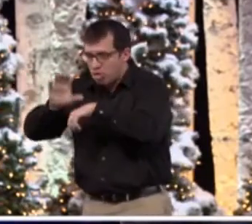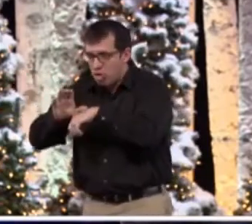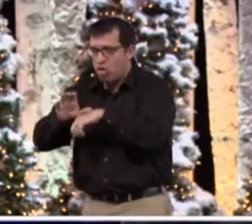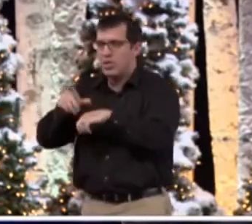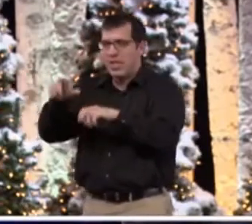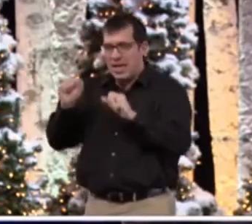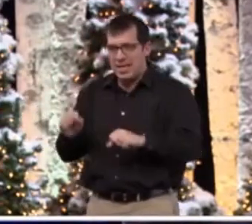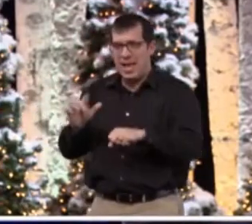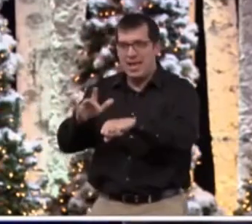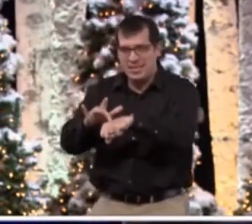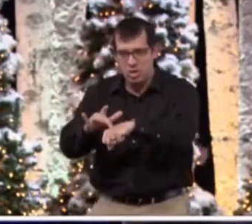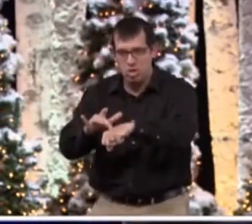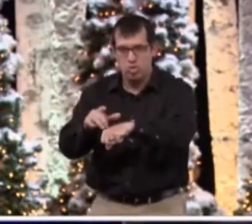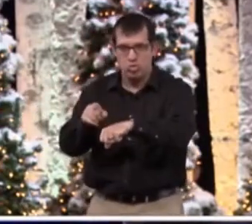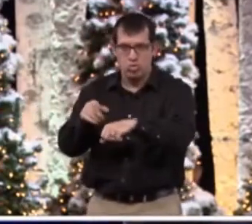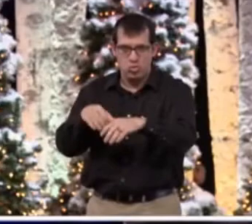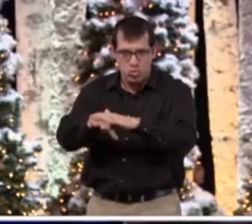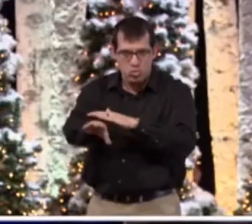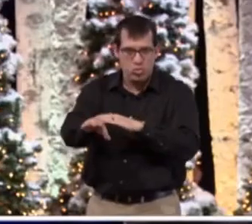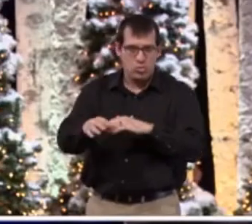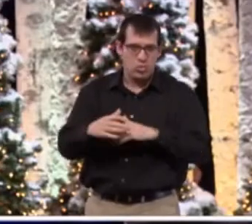हुनुपर्छ।